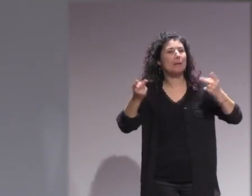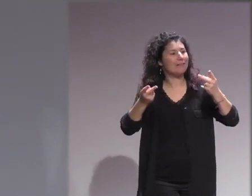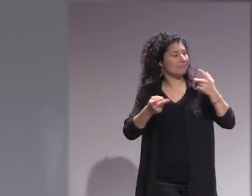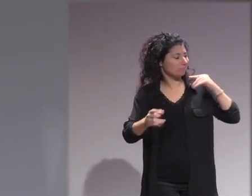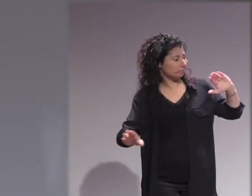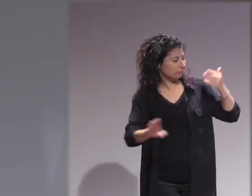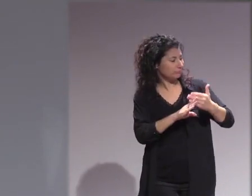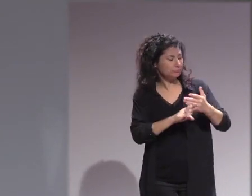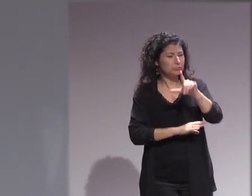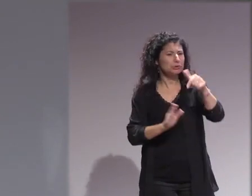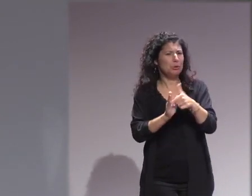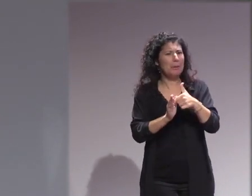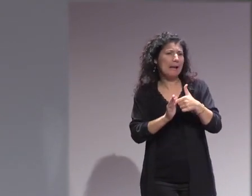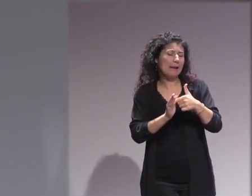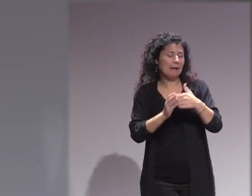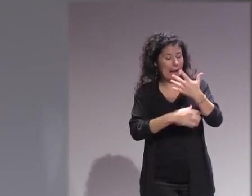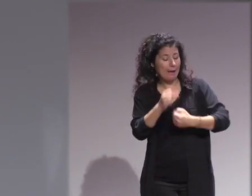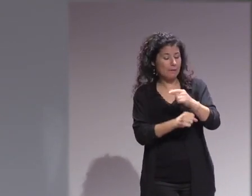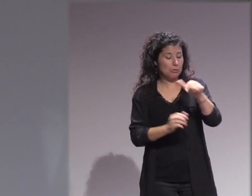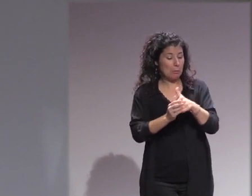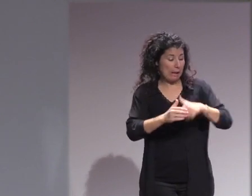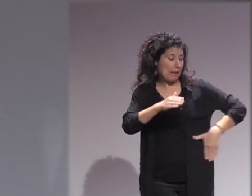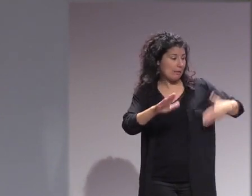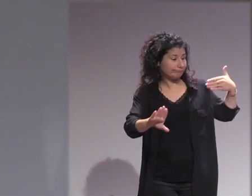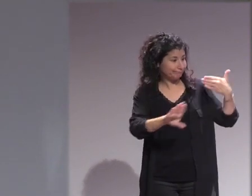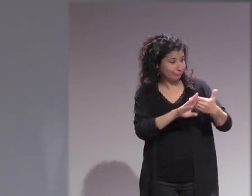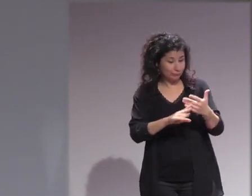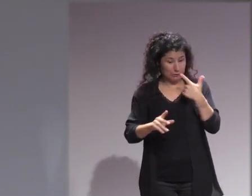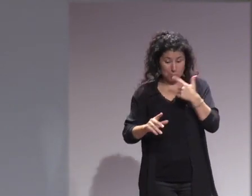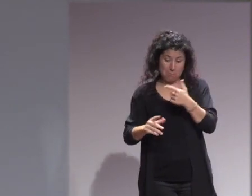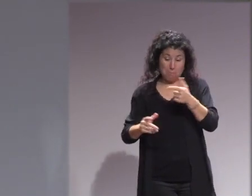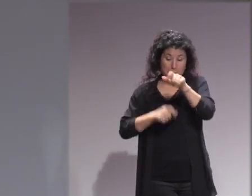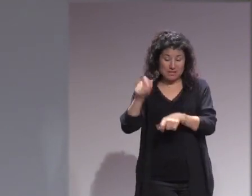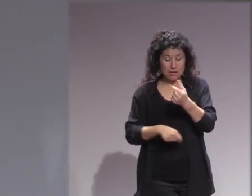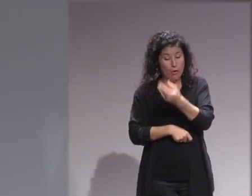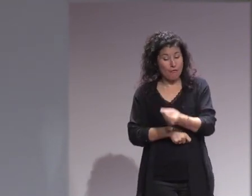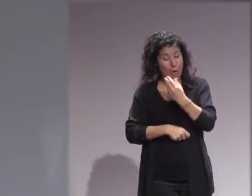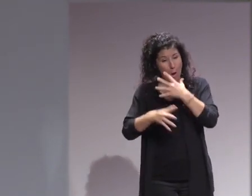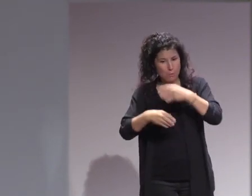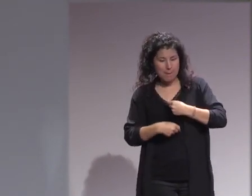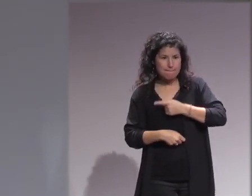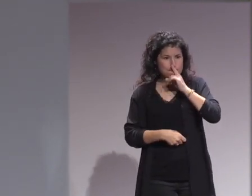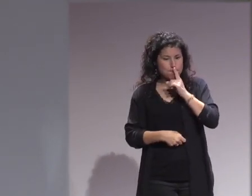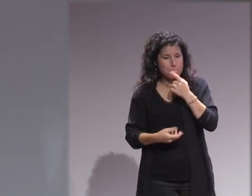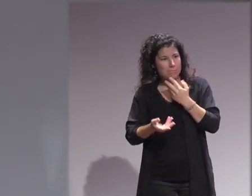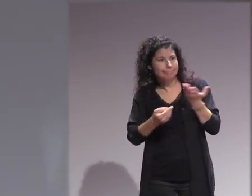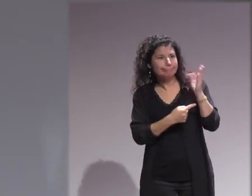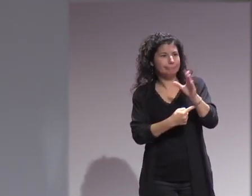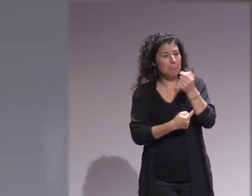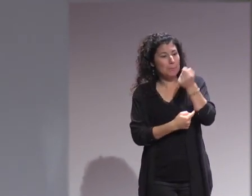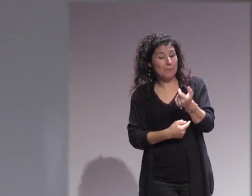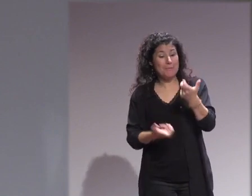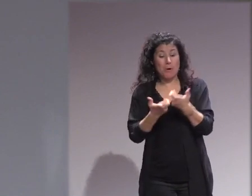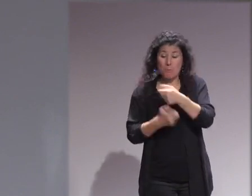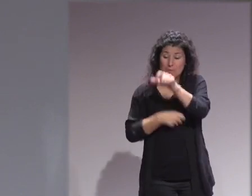2000, c'est de ça dont je parle. C'est-à-dire que les gens qui parlent de nous et qui présentent un discours même professionnel, une expertise, sont parfois aussi